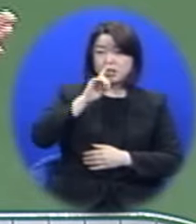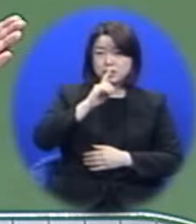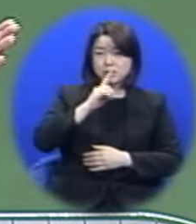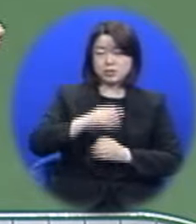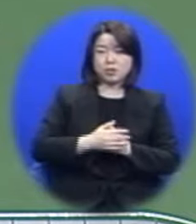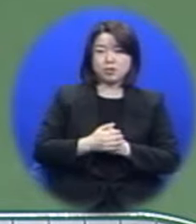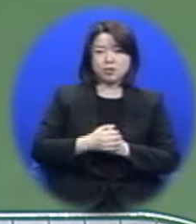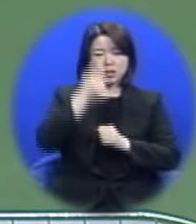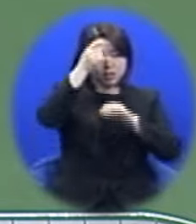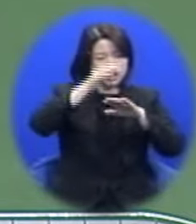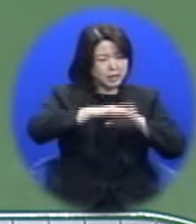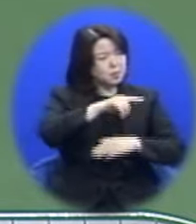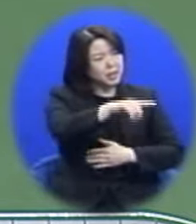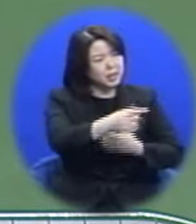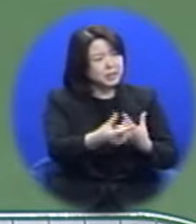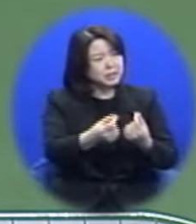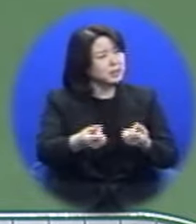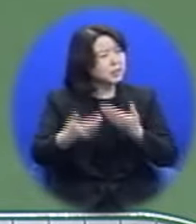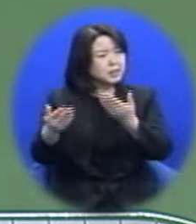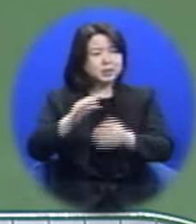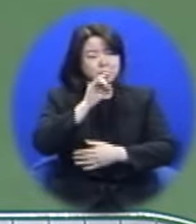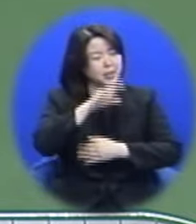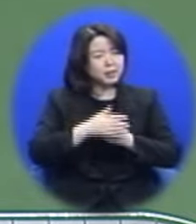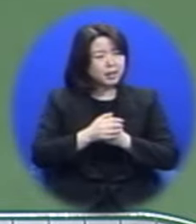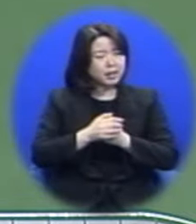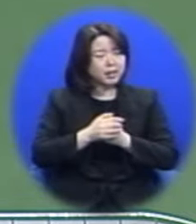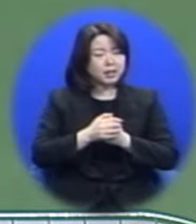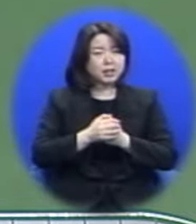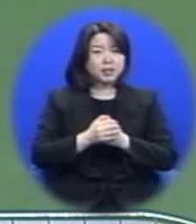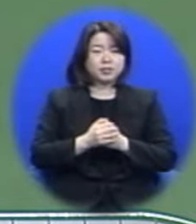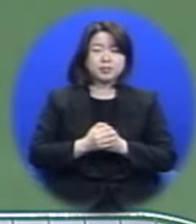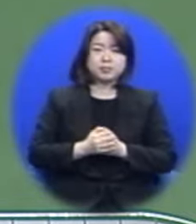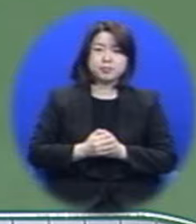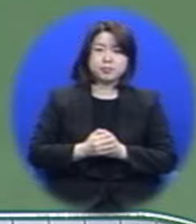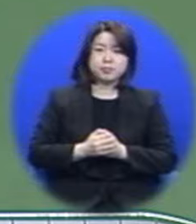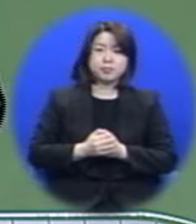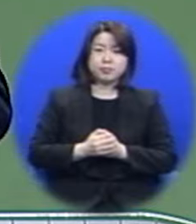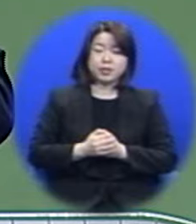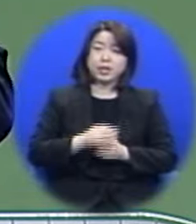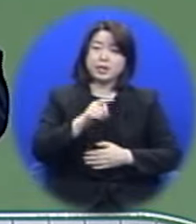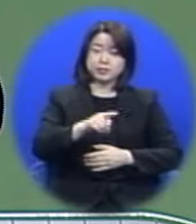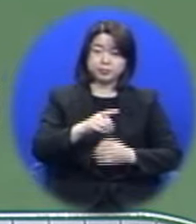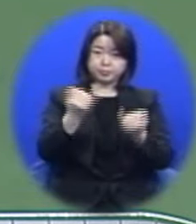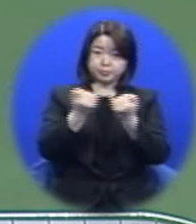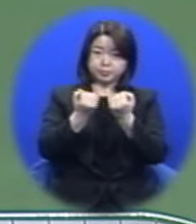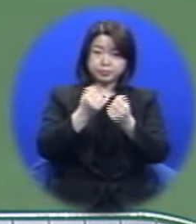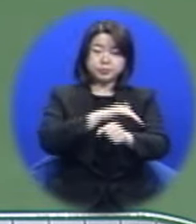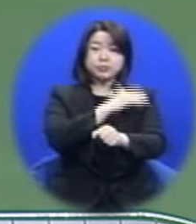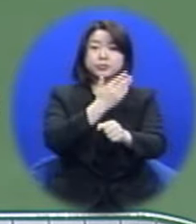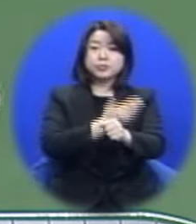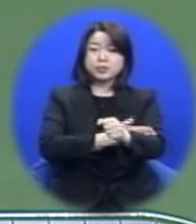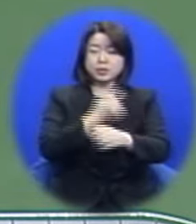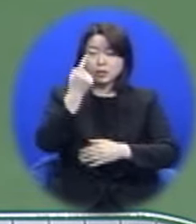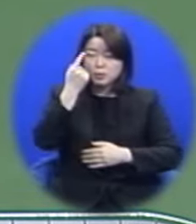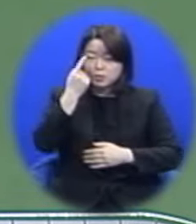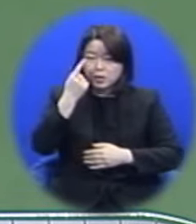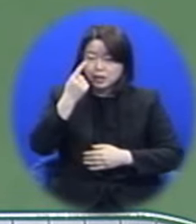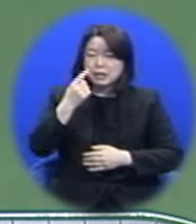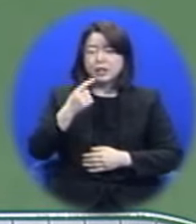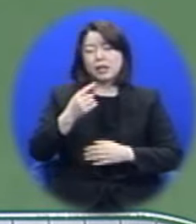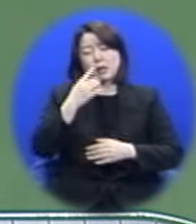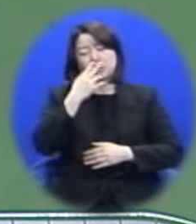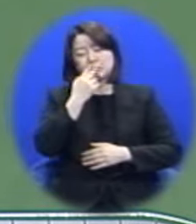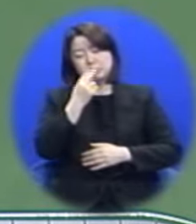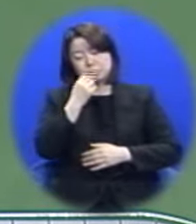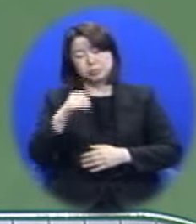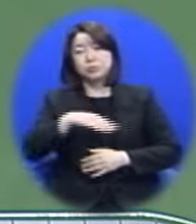예배 그렇게 드리면 안 돼. 예배 그렇게 드리면 안 돼. 그 권사님의 눈에는 철없는 우리들이